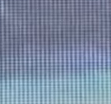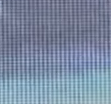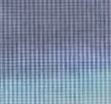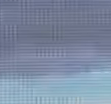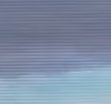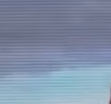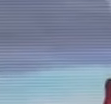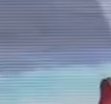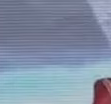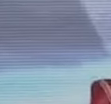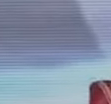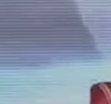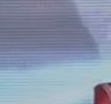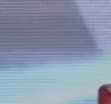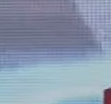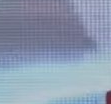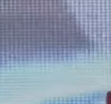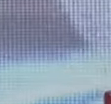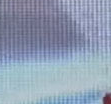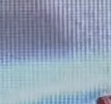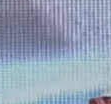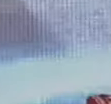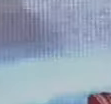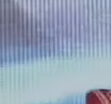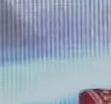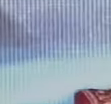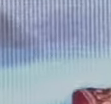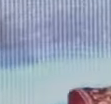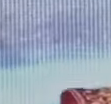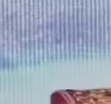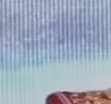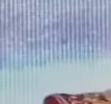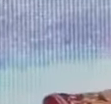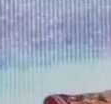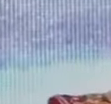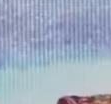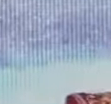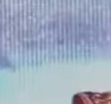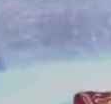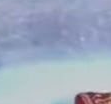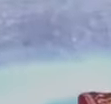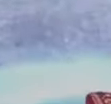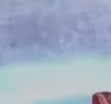उस युद्ध में गए हैं। यद्यपि मैं जानती हूँ